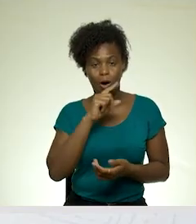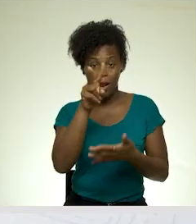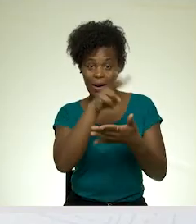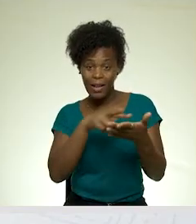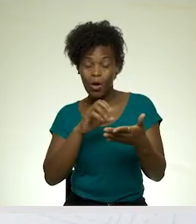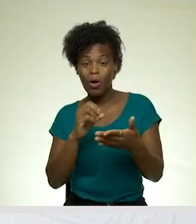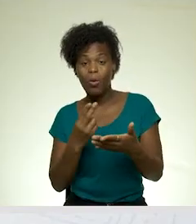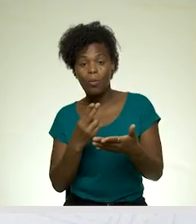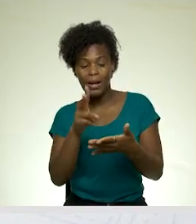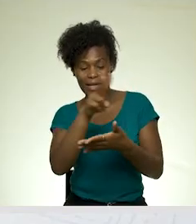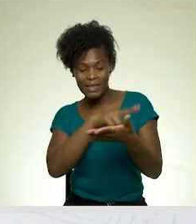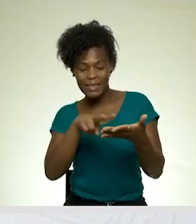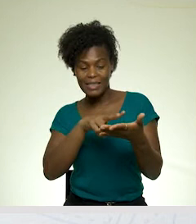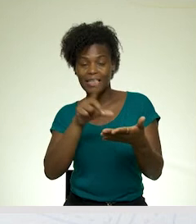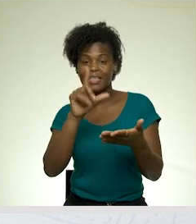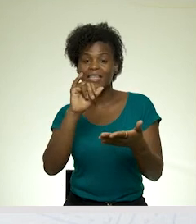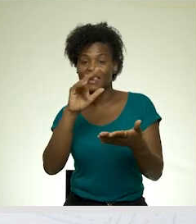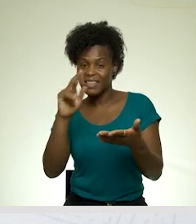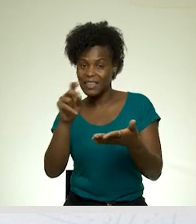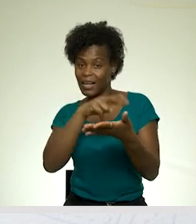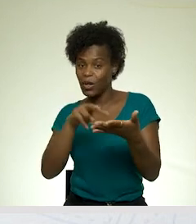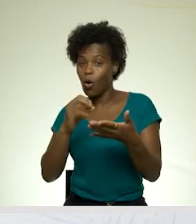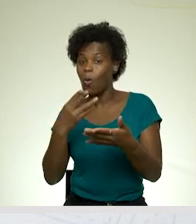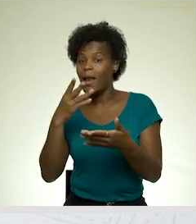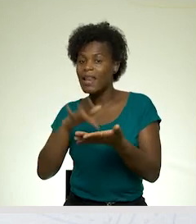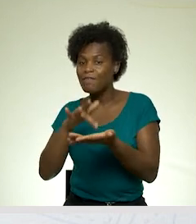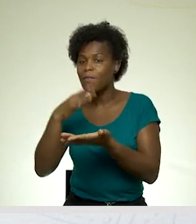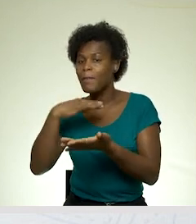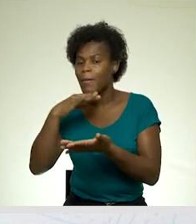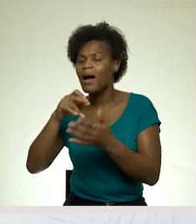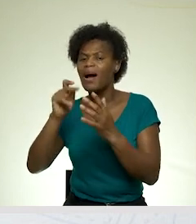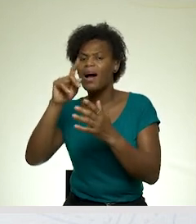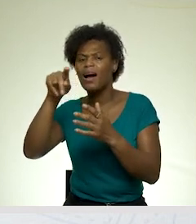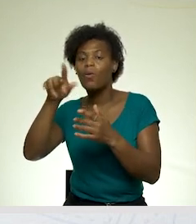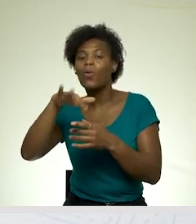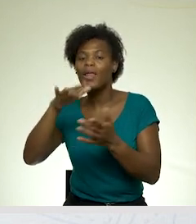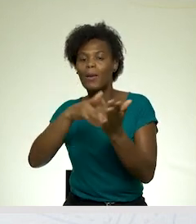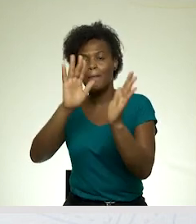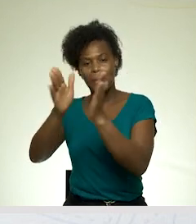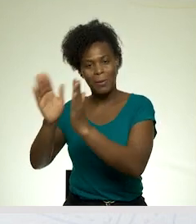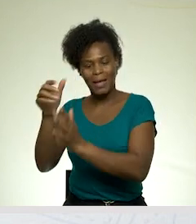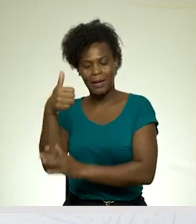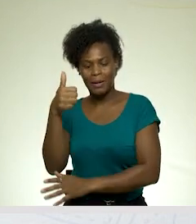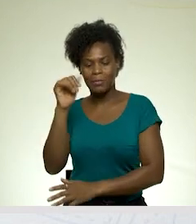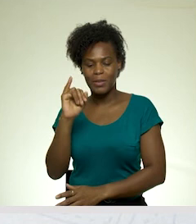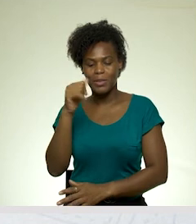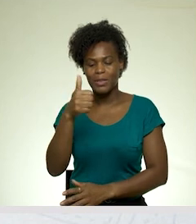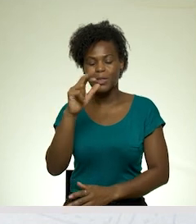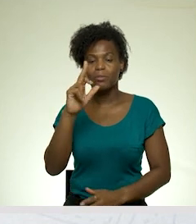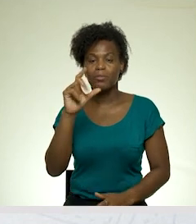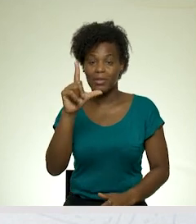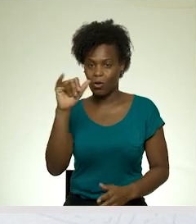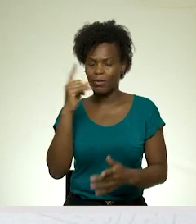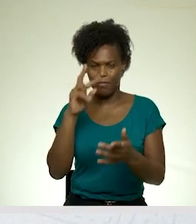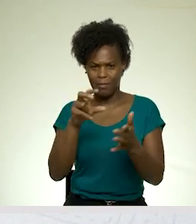lire. D'accord? Lire. Ou emprunter un livre à la bibliothèque. Très bien. Et